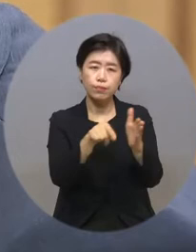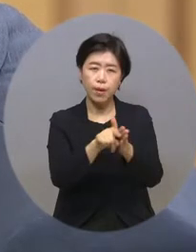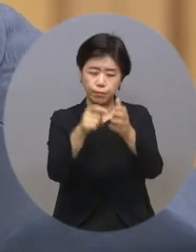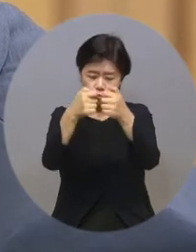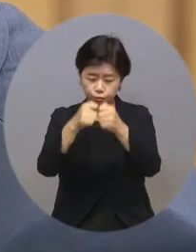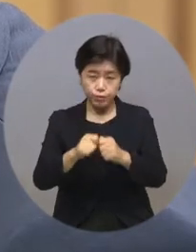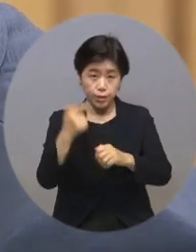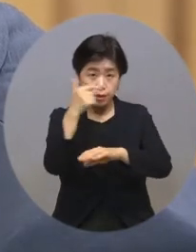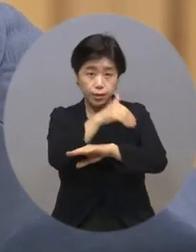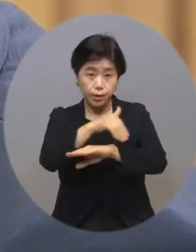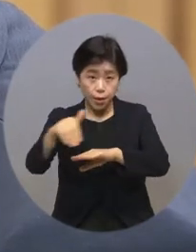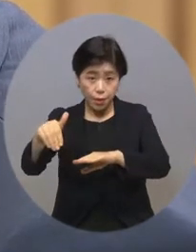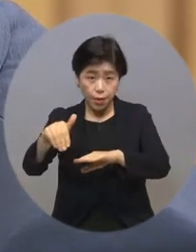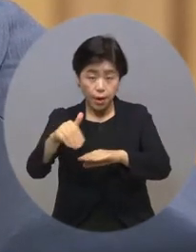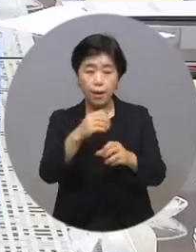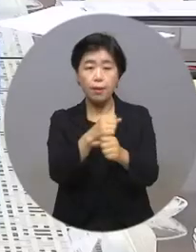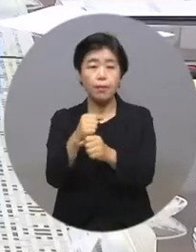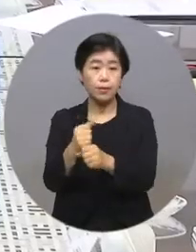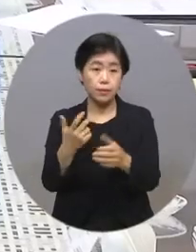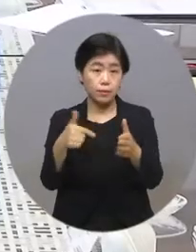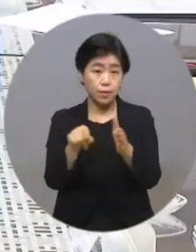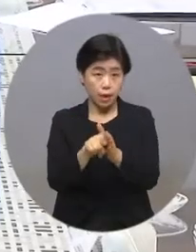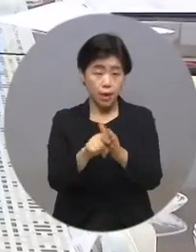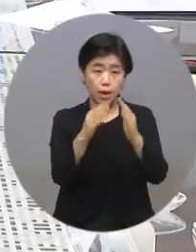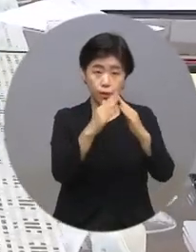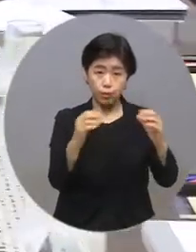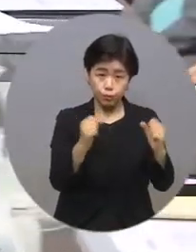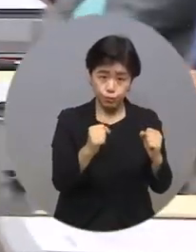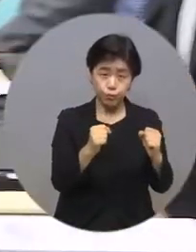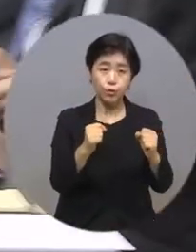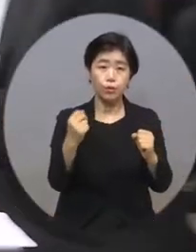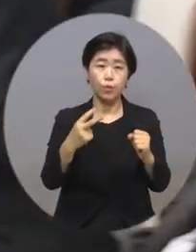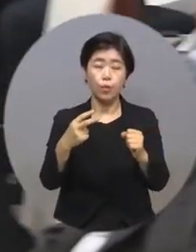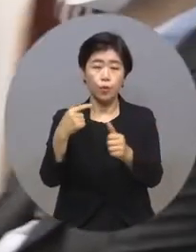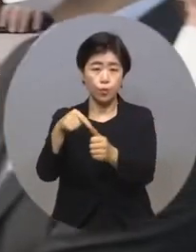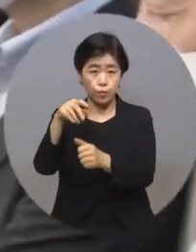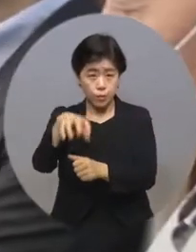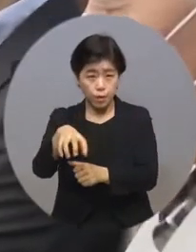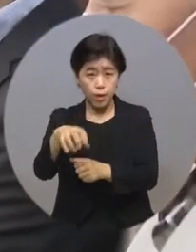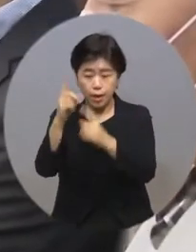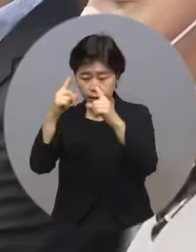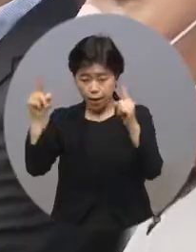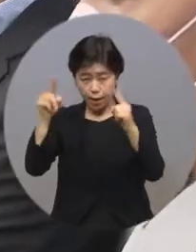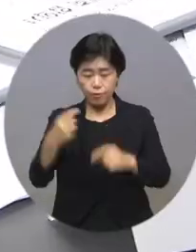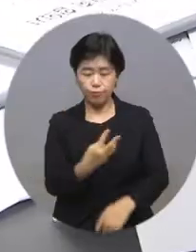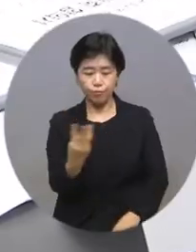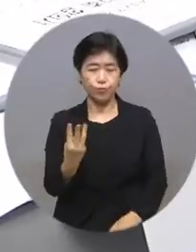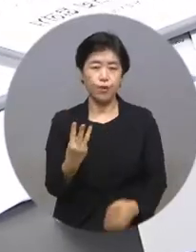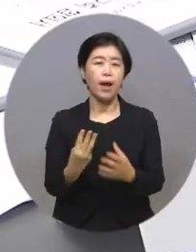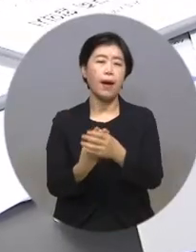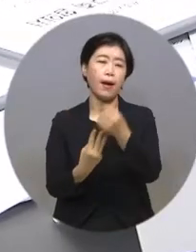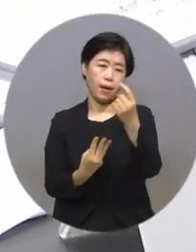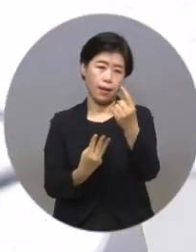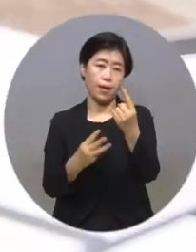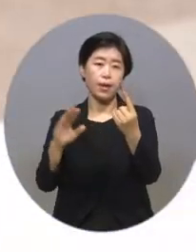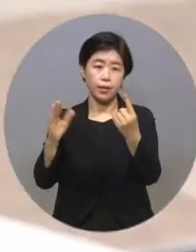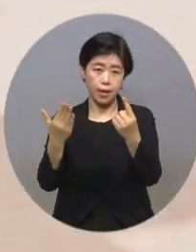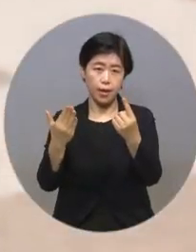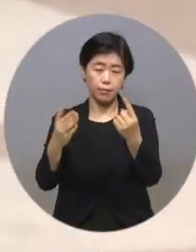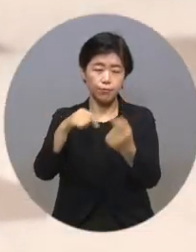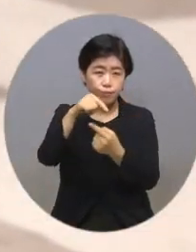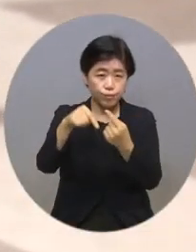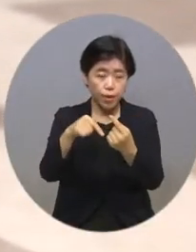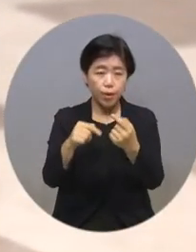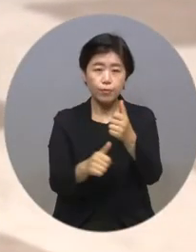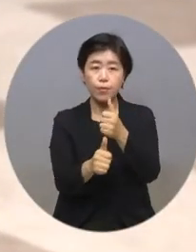실행 계획을 마련하기 위해 전북도, 전북교육청, 대학이 함께 참여하는 실무위원회를 운영하기로